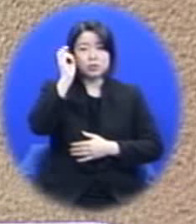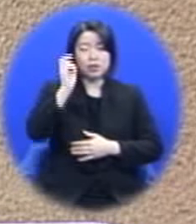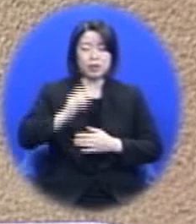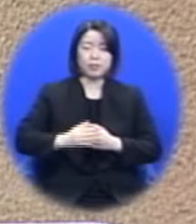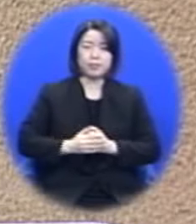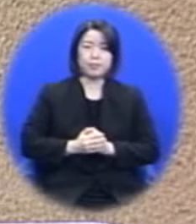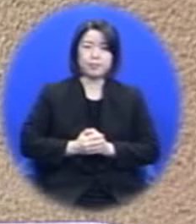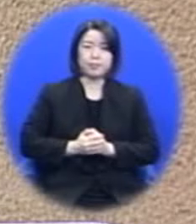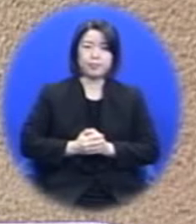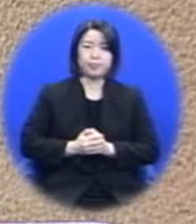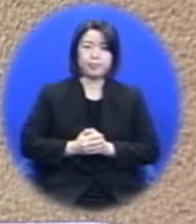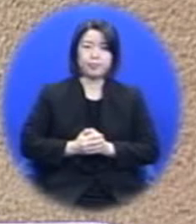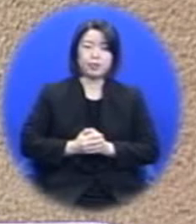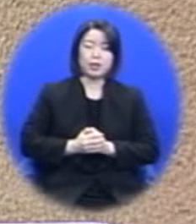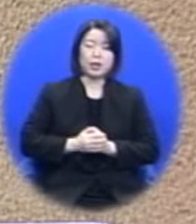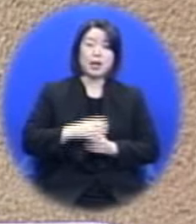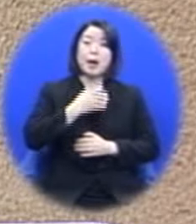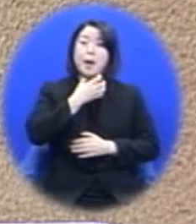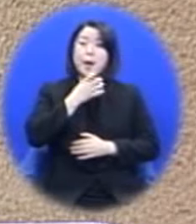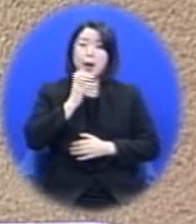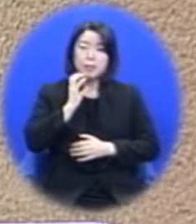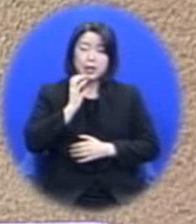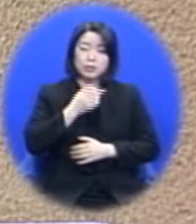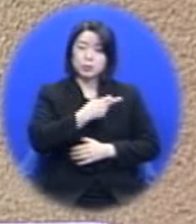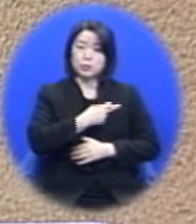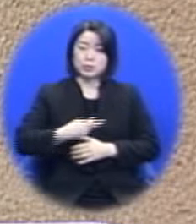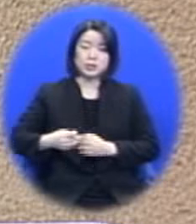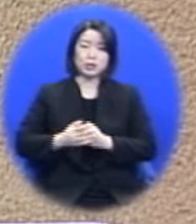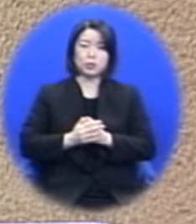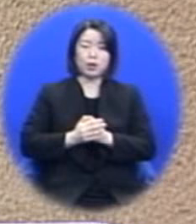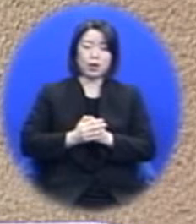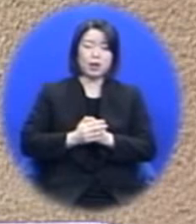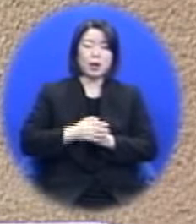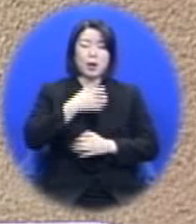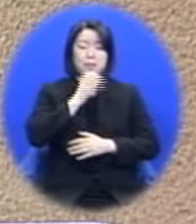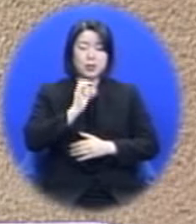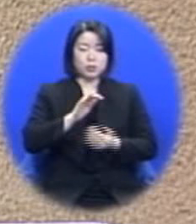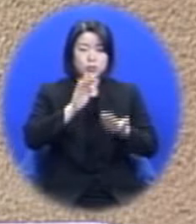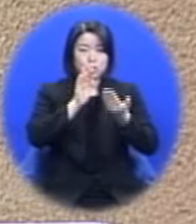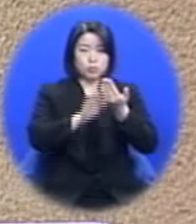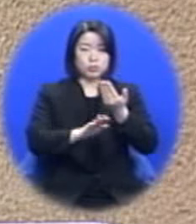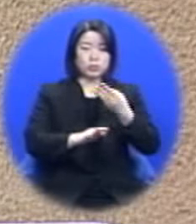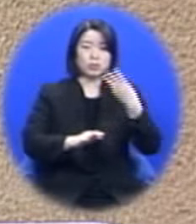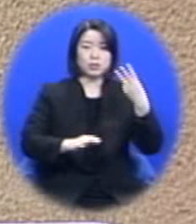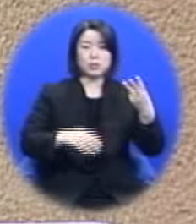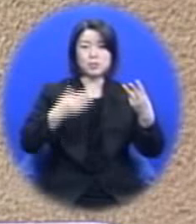거예요. 베드로 사도가 베드로 후서 3장 9절에서